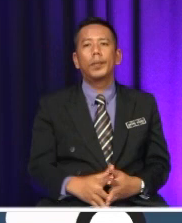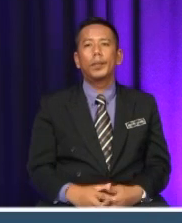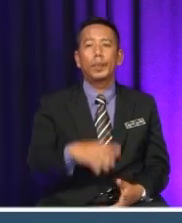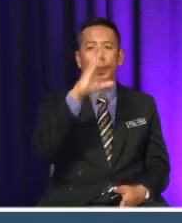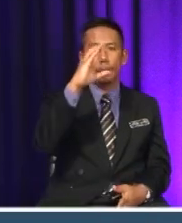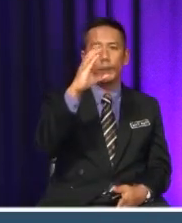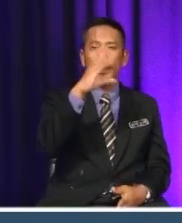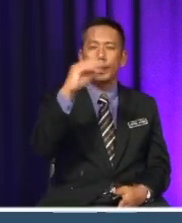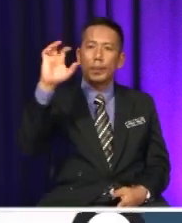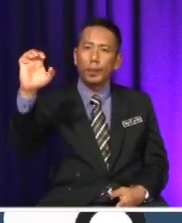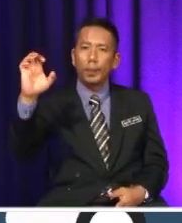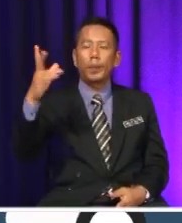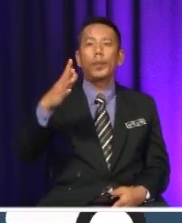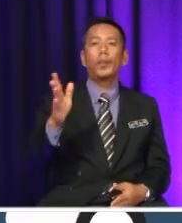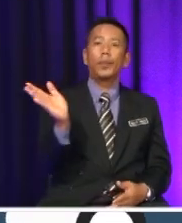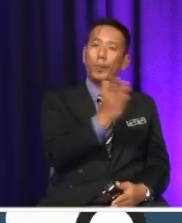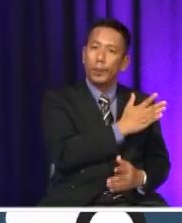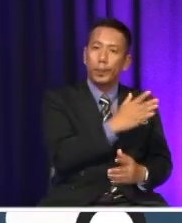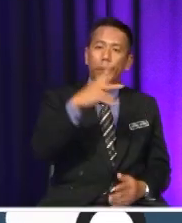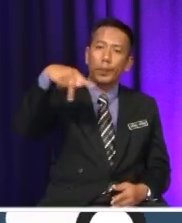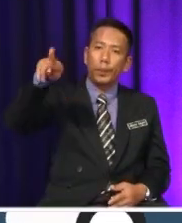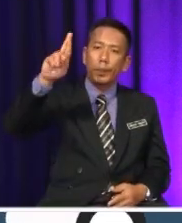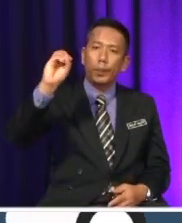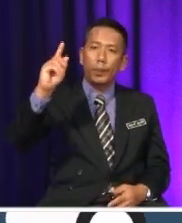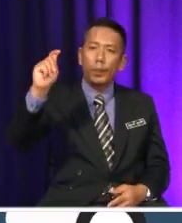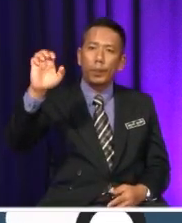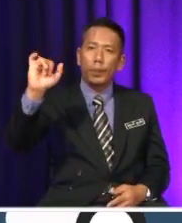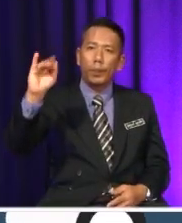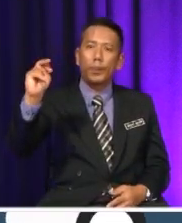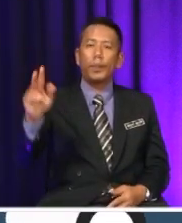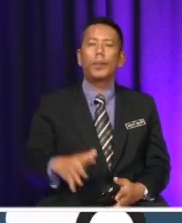Oke dan protein makanan yang mengandung unsur protein